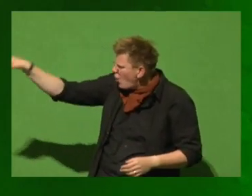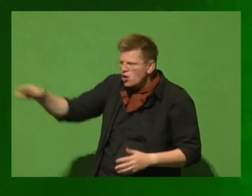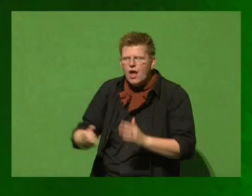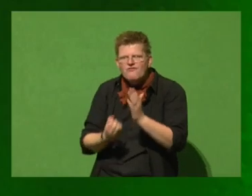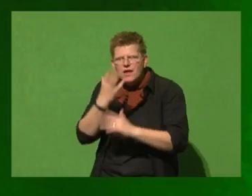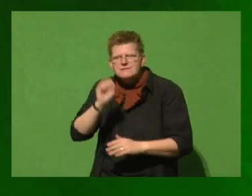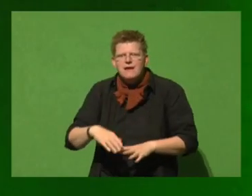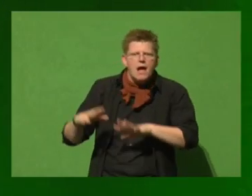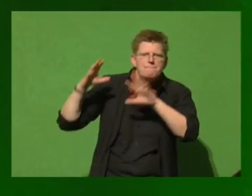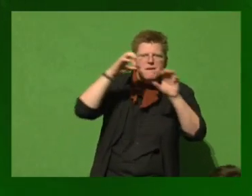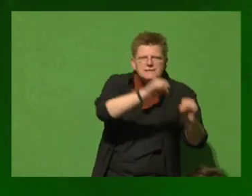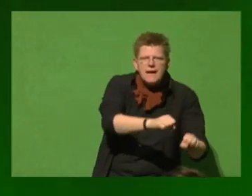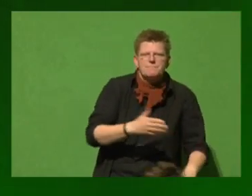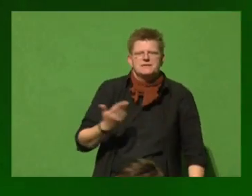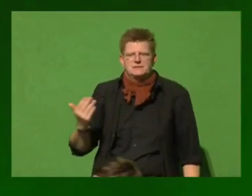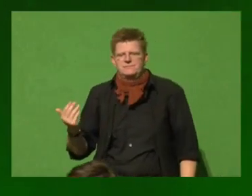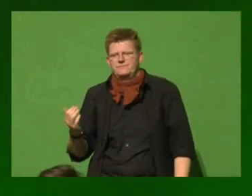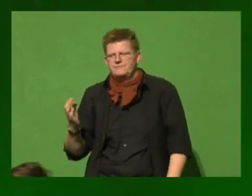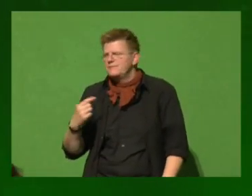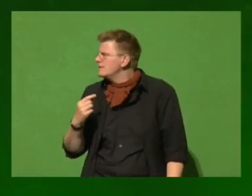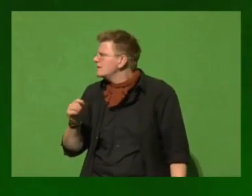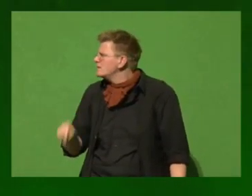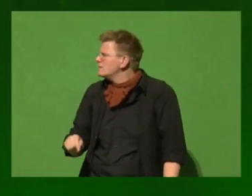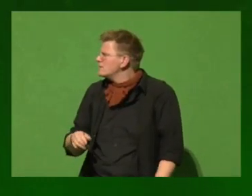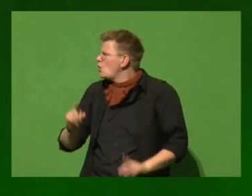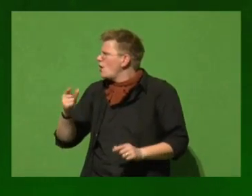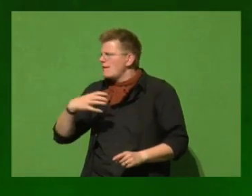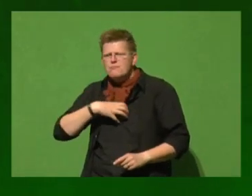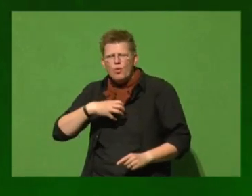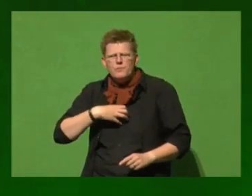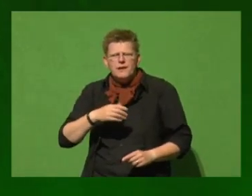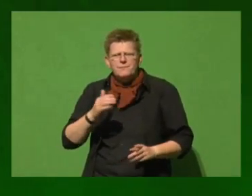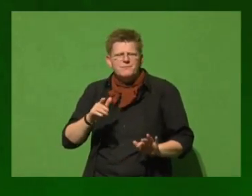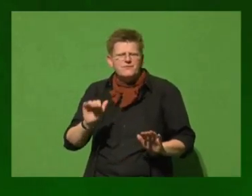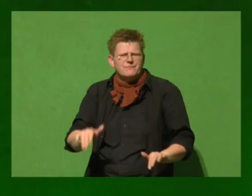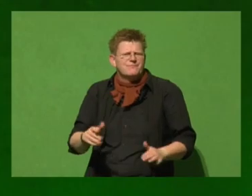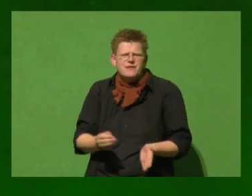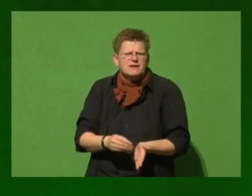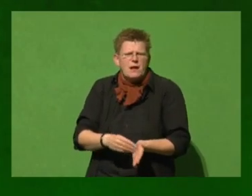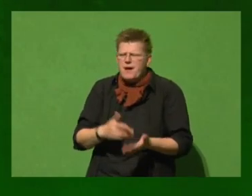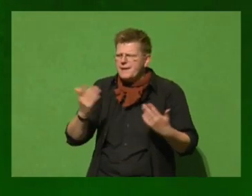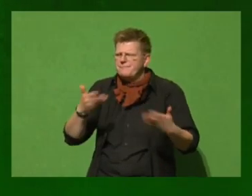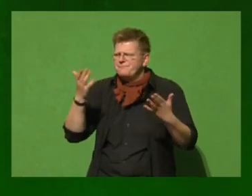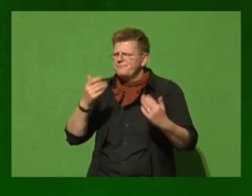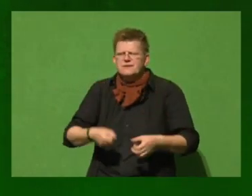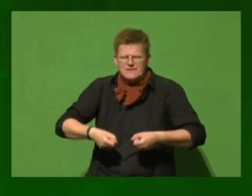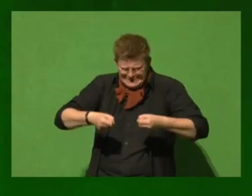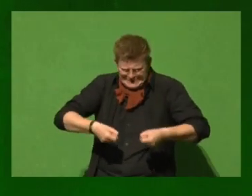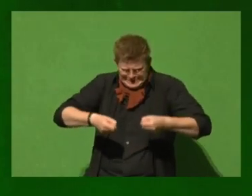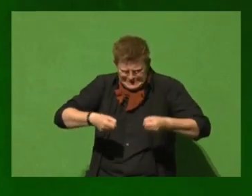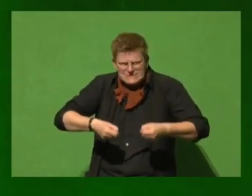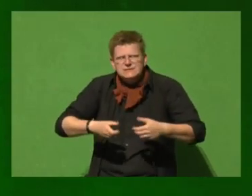das ernten. Wir haben allerdings ein kleines Problem. Wir haben keine passenden Behälter. Ihr könnt vielleicht